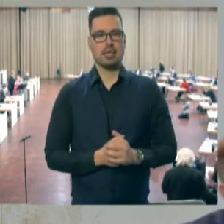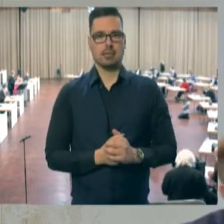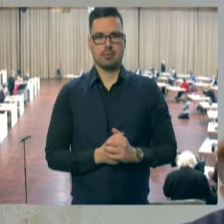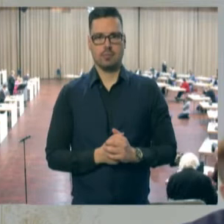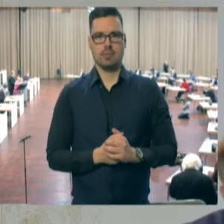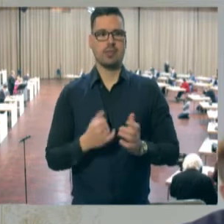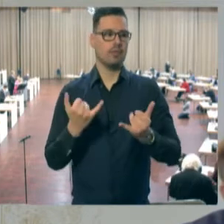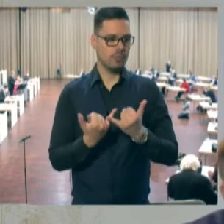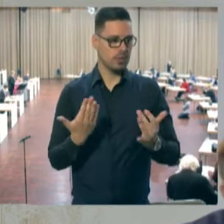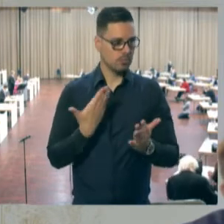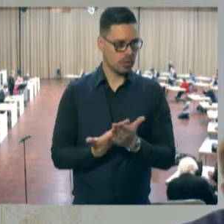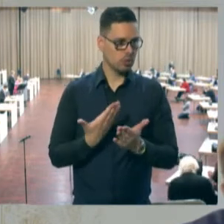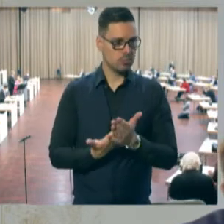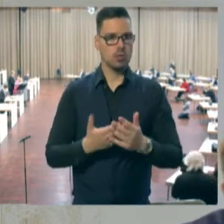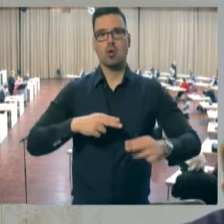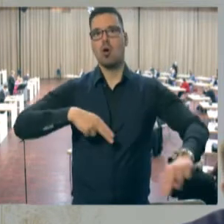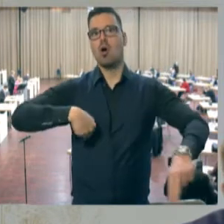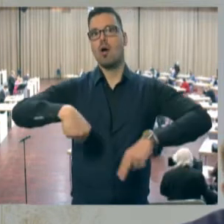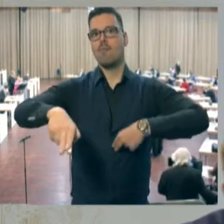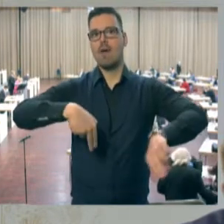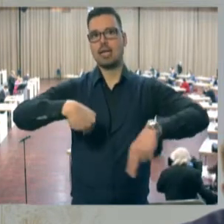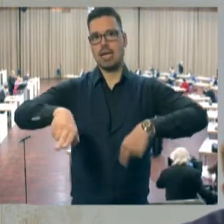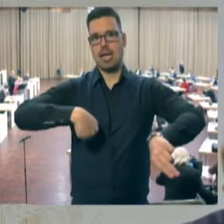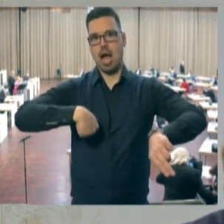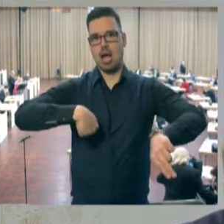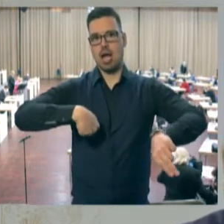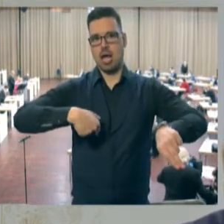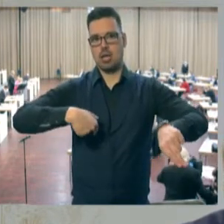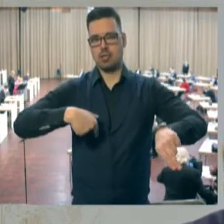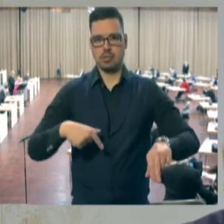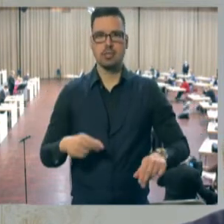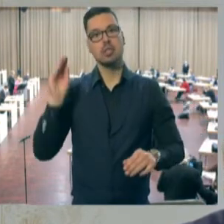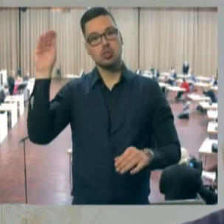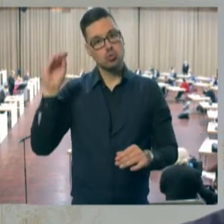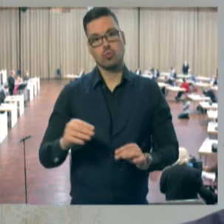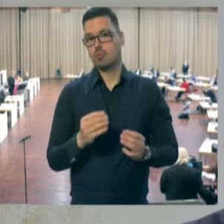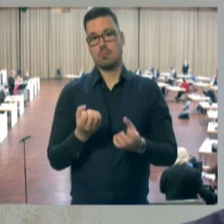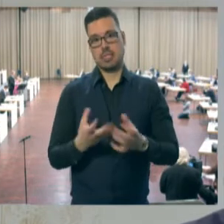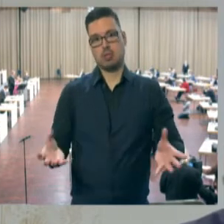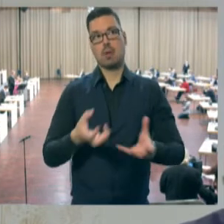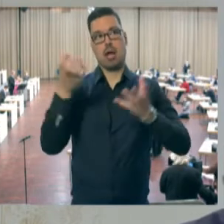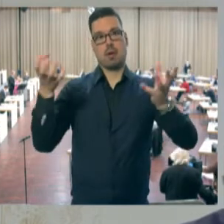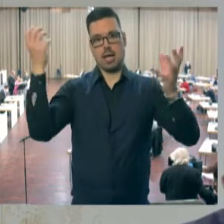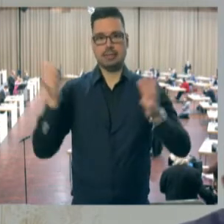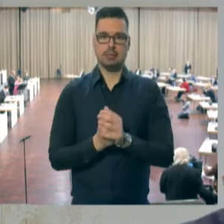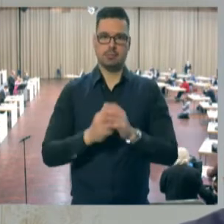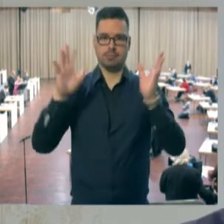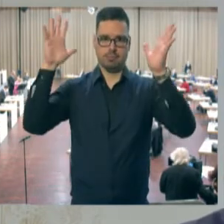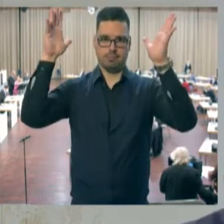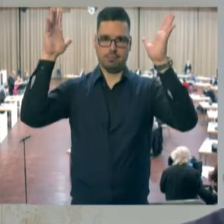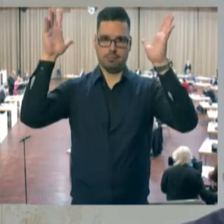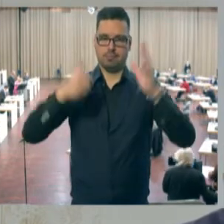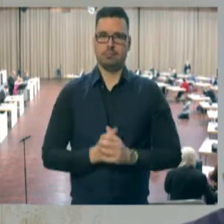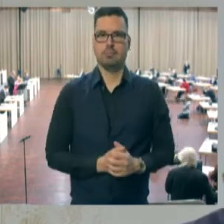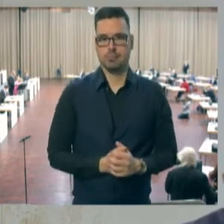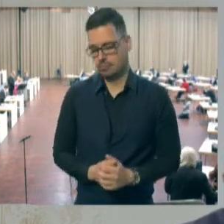wir beispielsweise unseren Verkehr ökologischer ausgestalten, sodass das in Zukunft nicht mehr passiert, meine sehr verehrten Damen und Herren, liebe